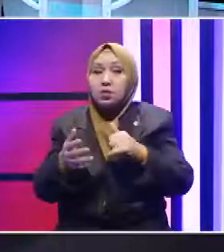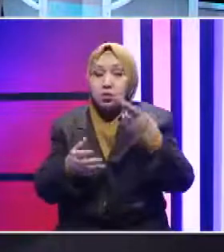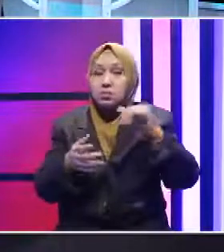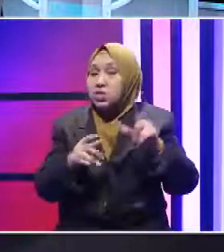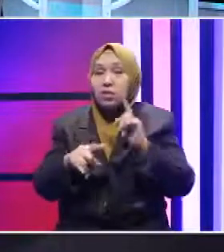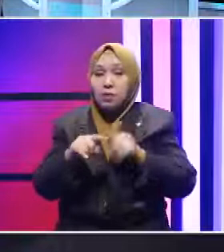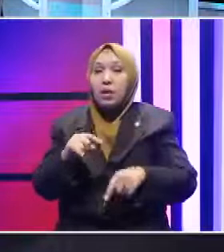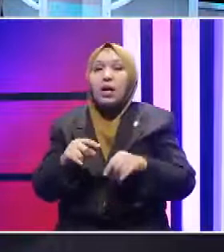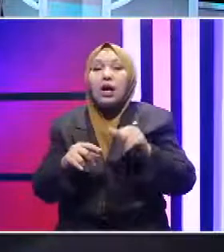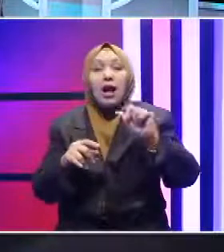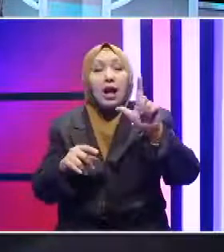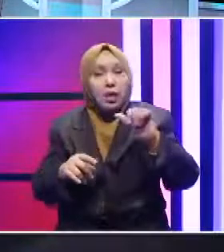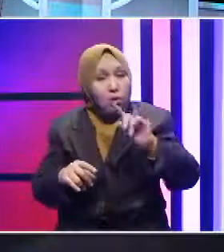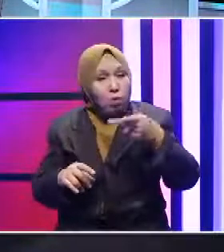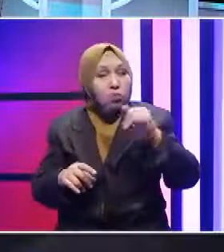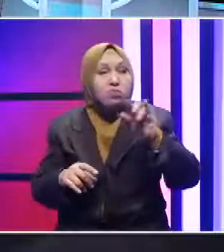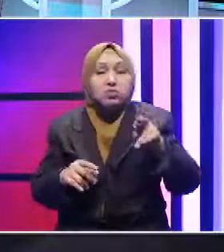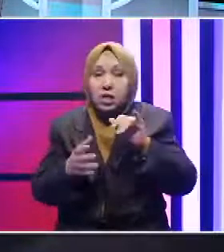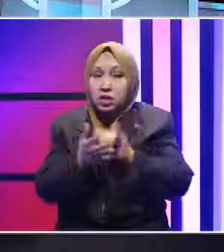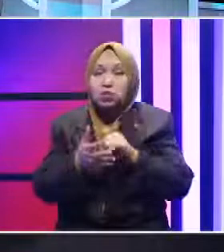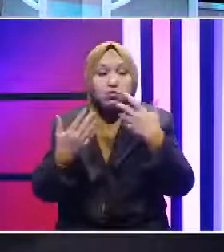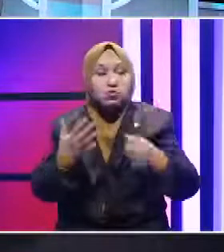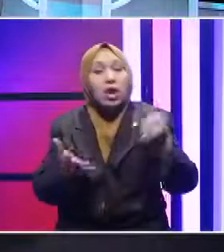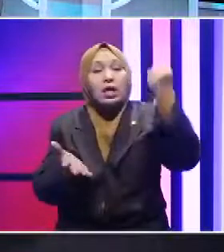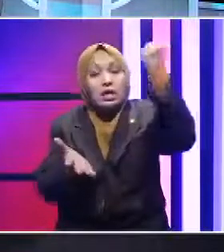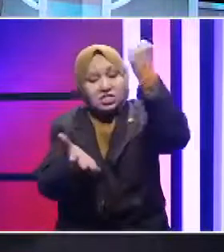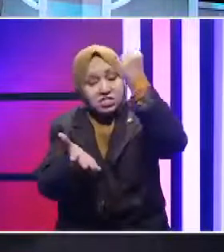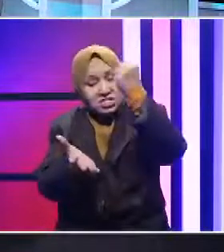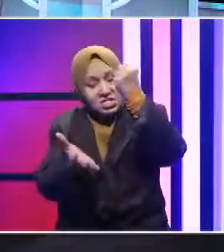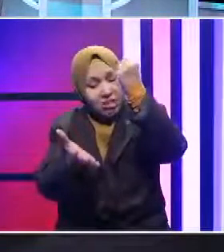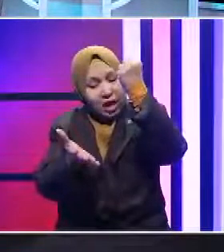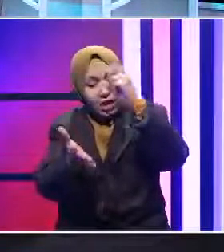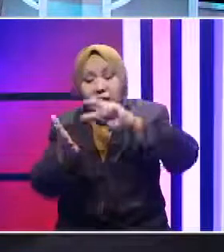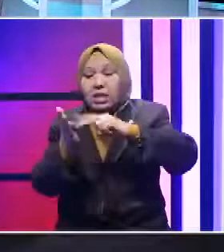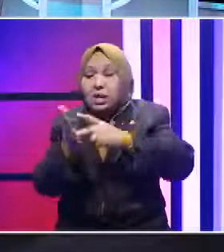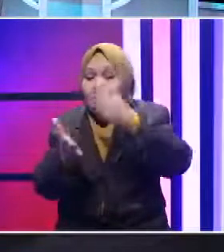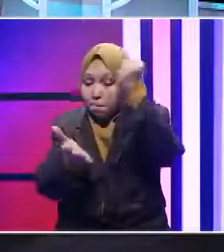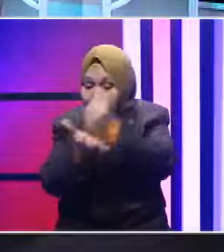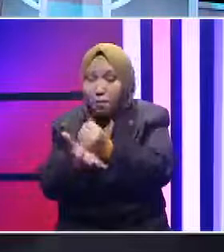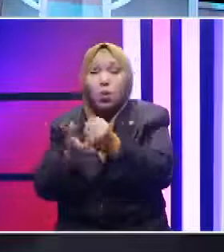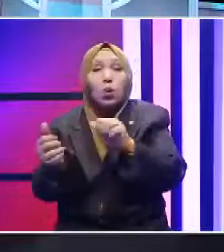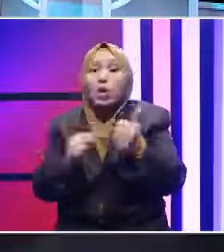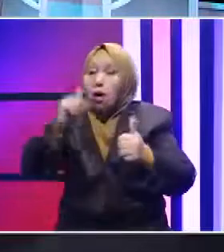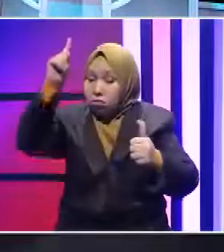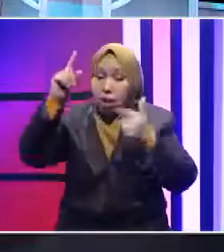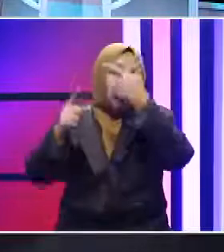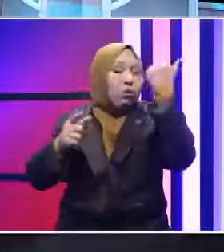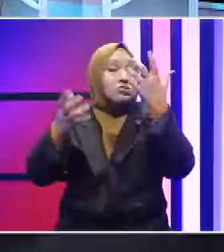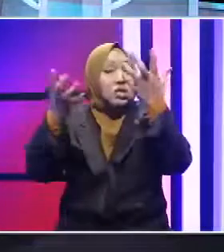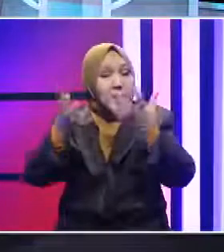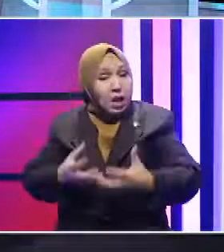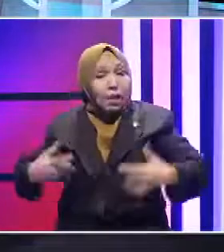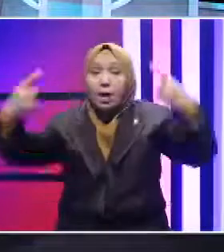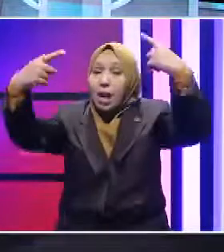gitu. Pasal al fujar ini ialah maksudnya telah dicop oleh Allah kerana dia memang nak melawan kepada